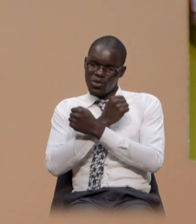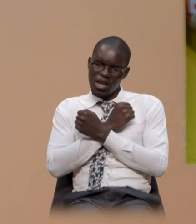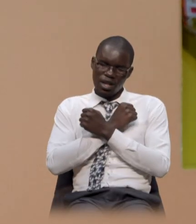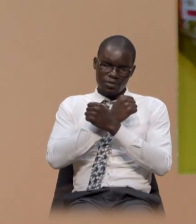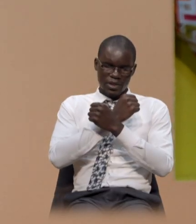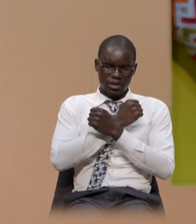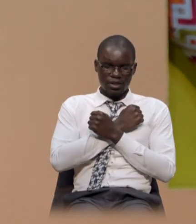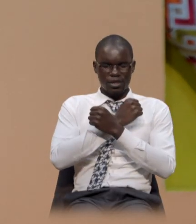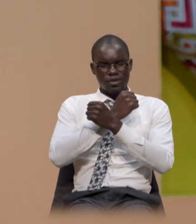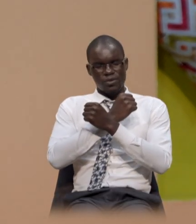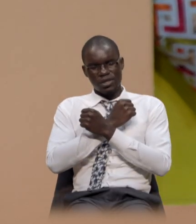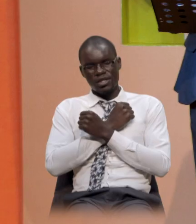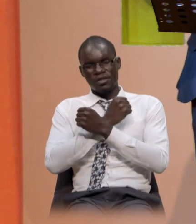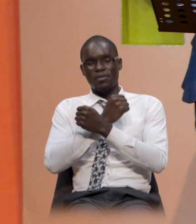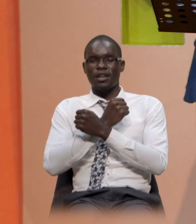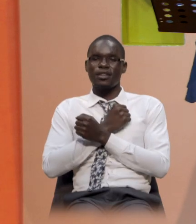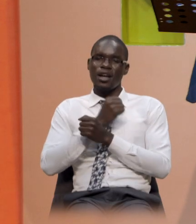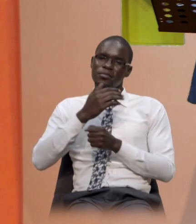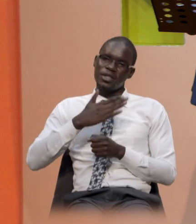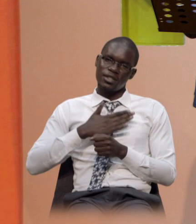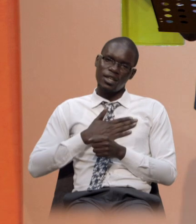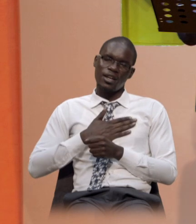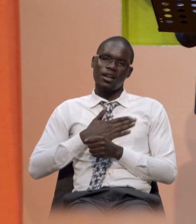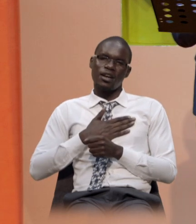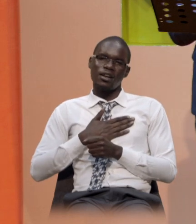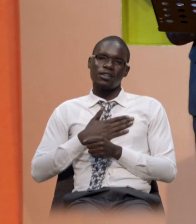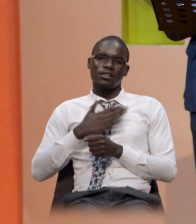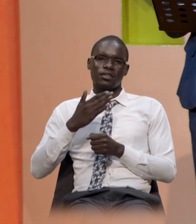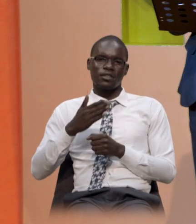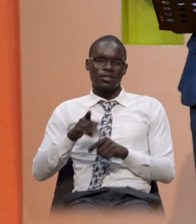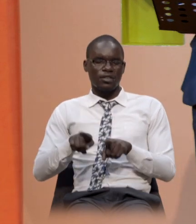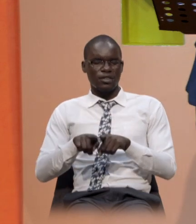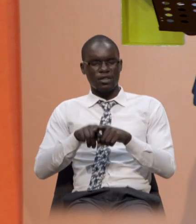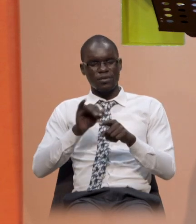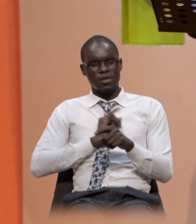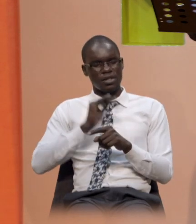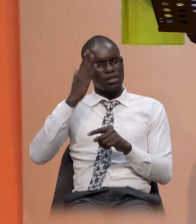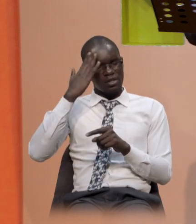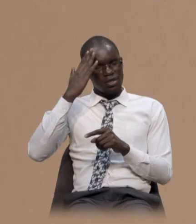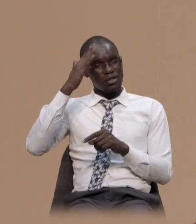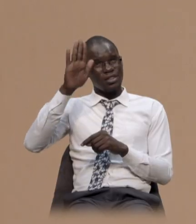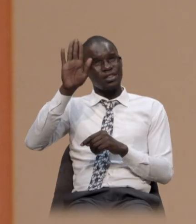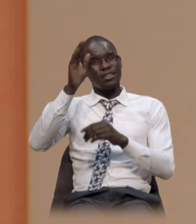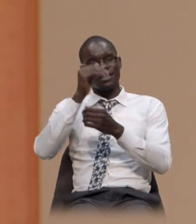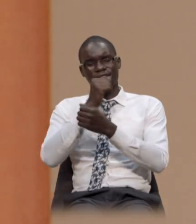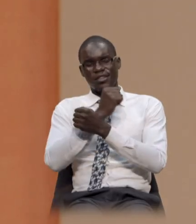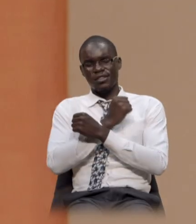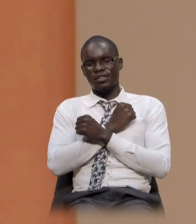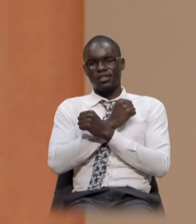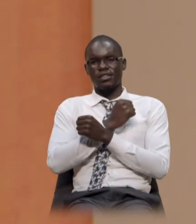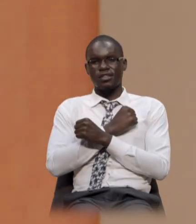Hunipenda, hunipenda, hunipenda pia. Najua